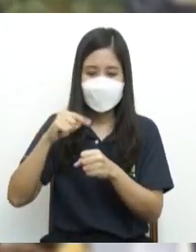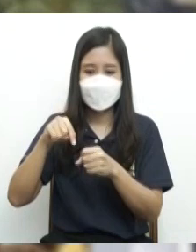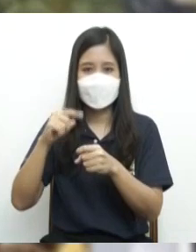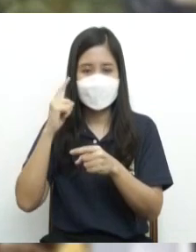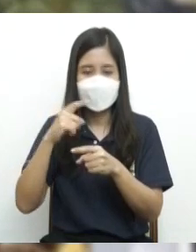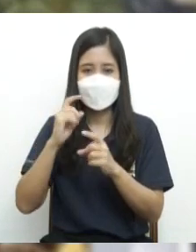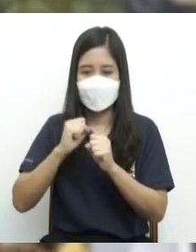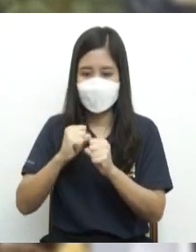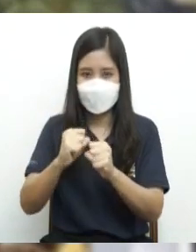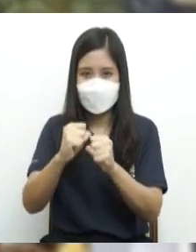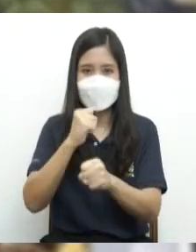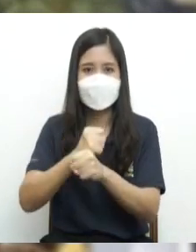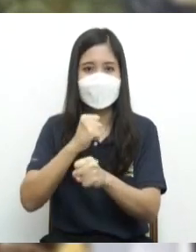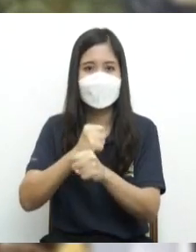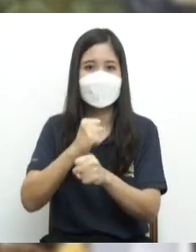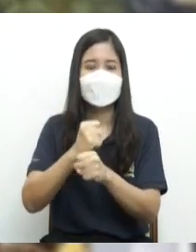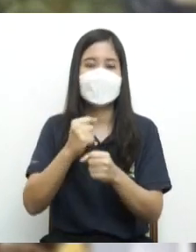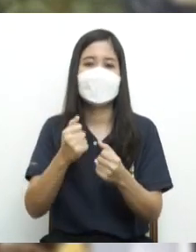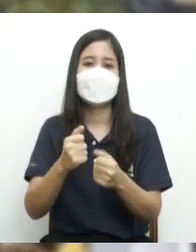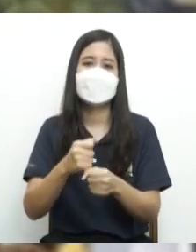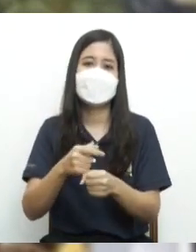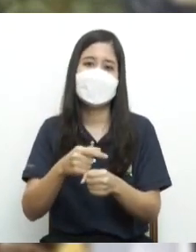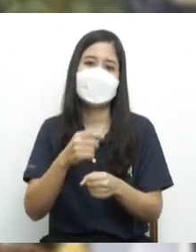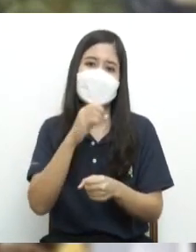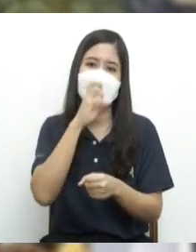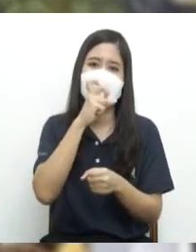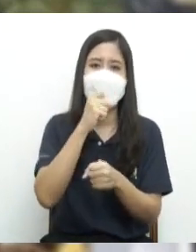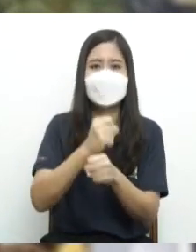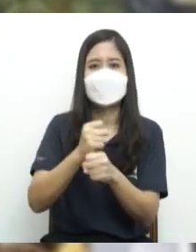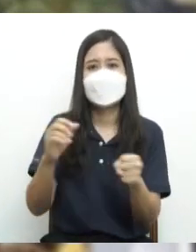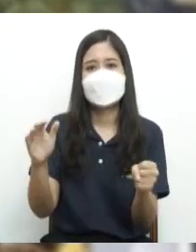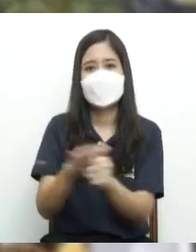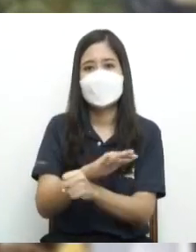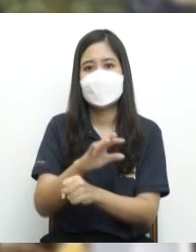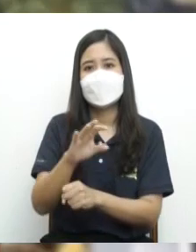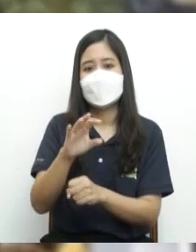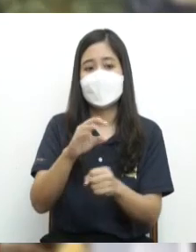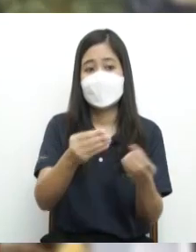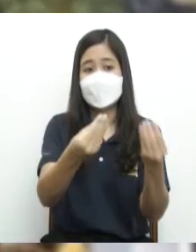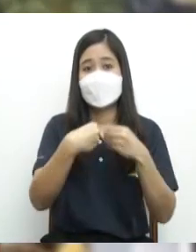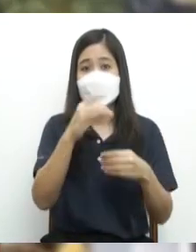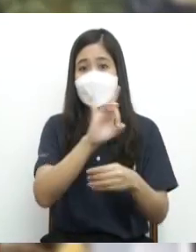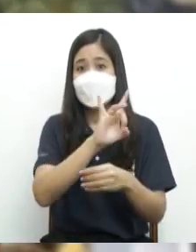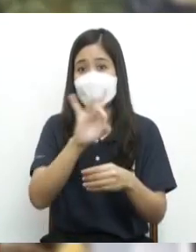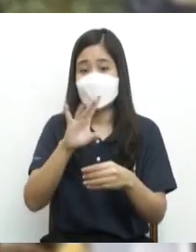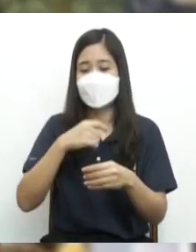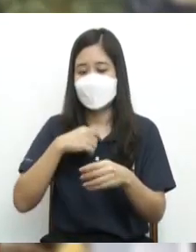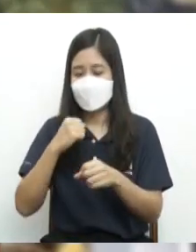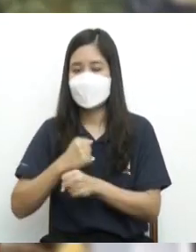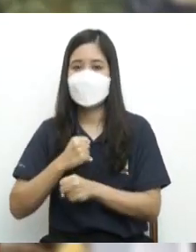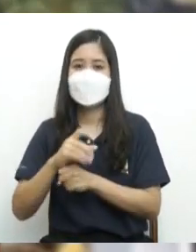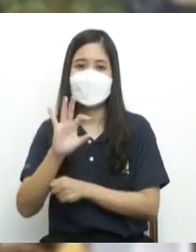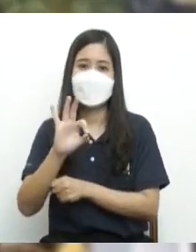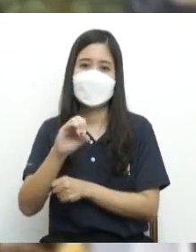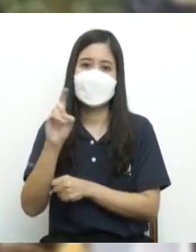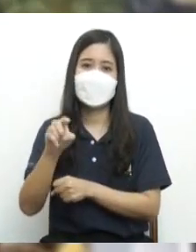ำเร็จและทุกอย่างที่ทำมาผมว่า 100% เนี่ยผมทำเสร็จสัก 90% นะอันนี้ไม่ได้คุยว่าเอามาแอบอวดอ้างตัวเ